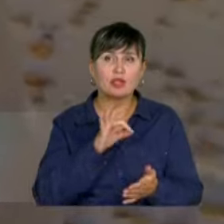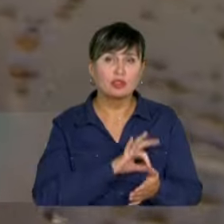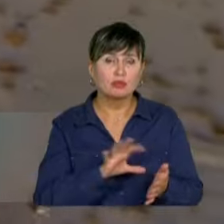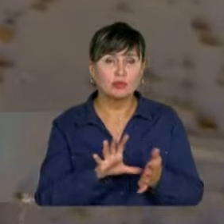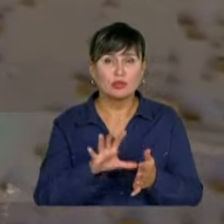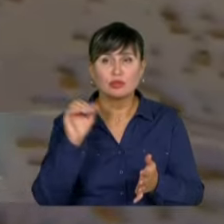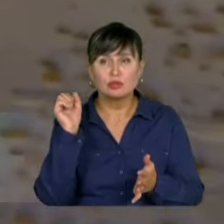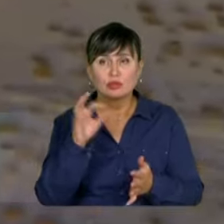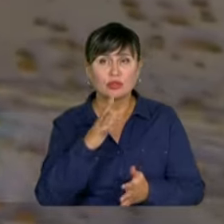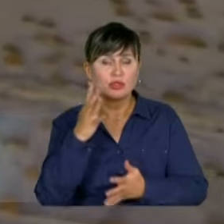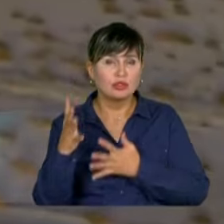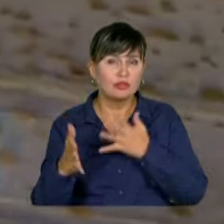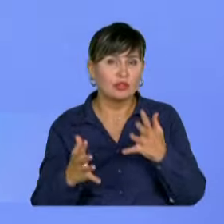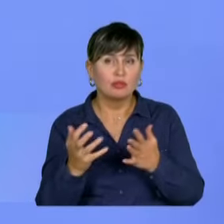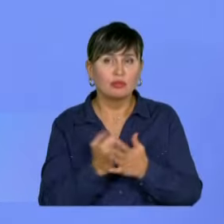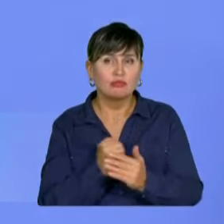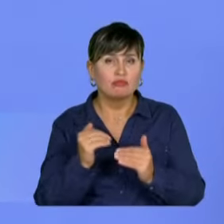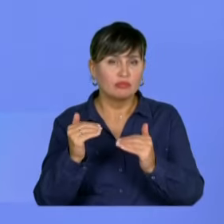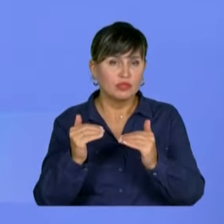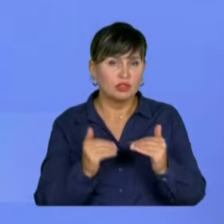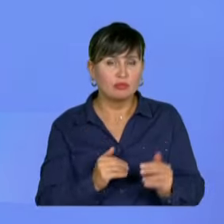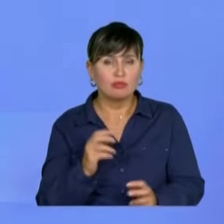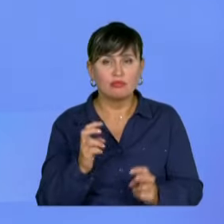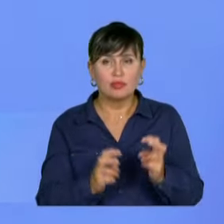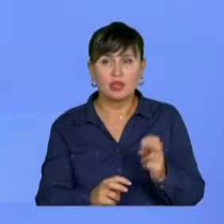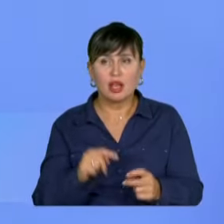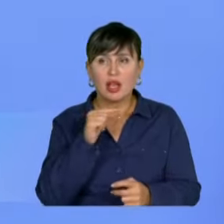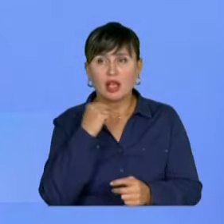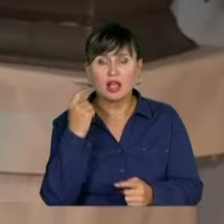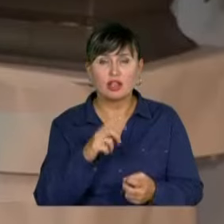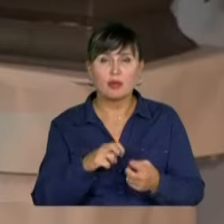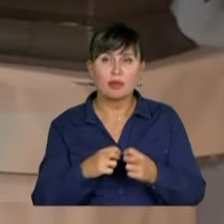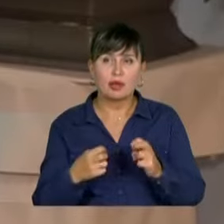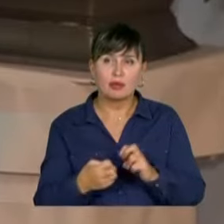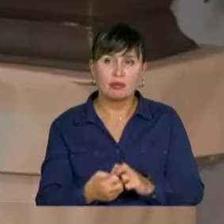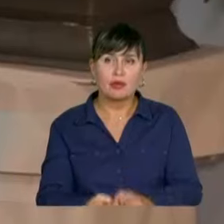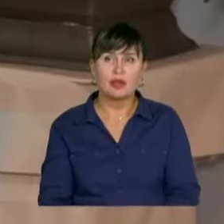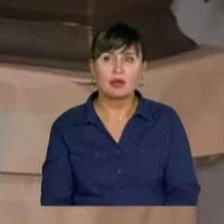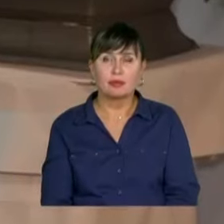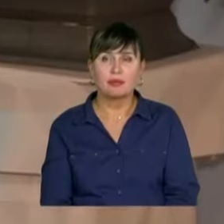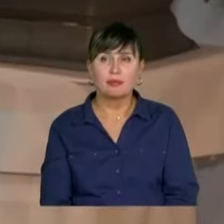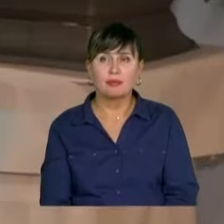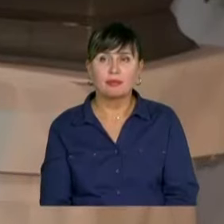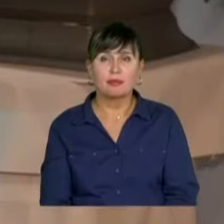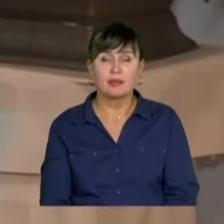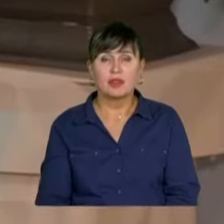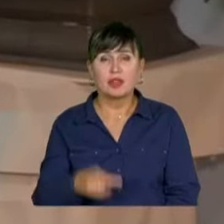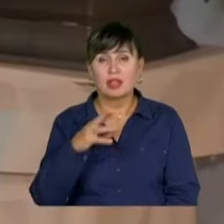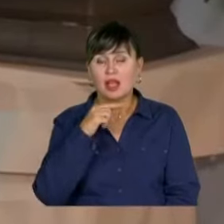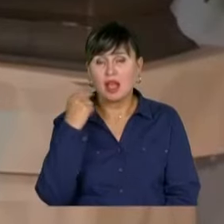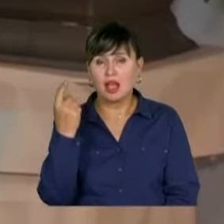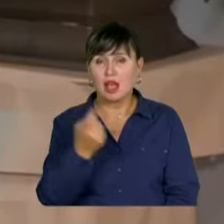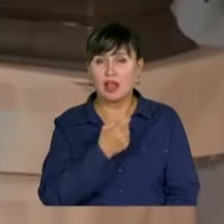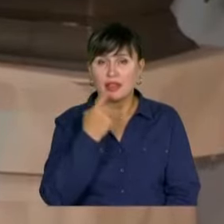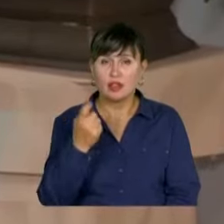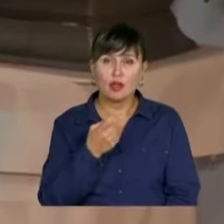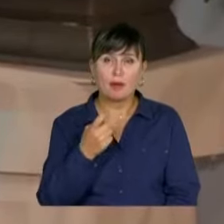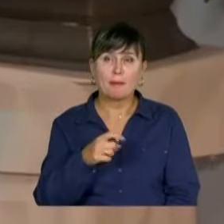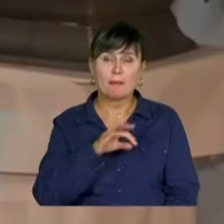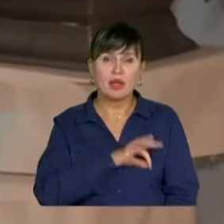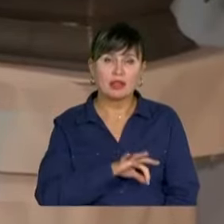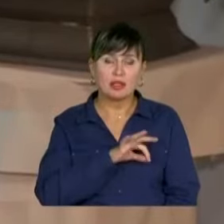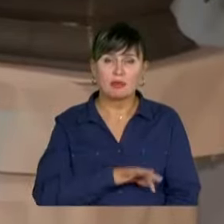ветра привело к снижению промышленного роста и экономическим проблемам. С точки зрения экономики, для конкретного потребителя,